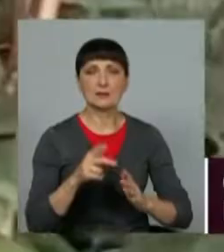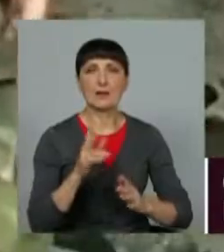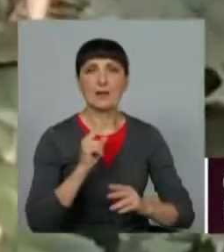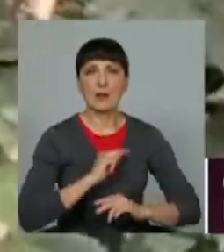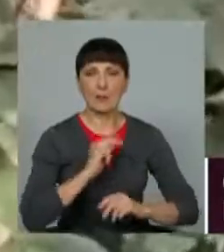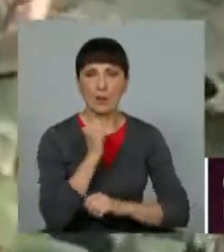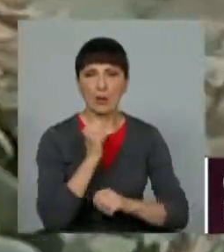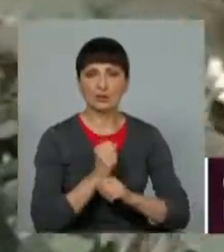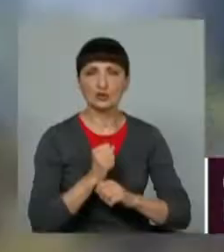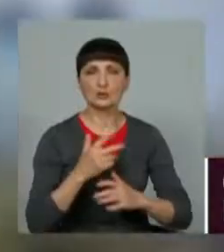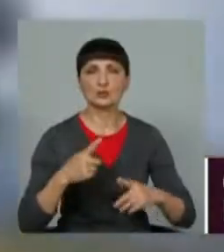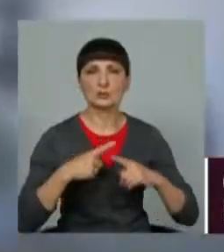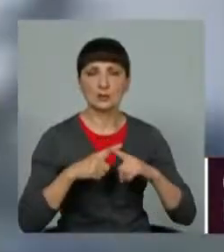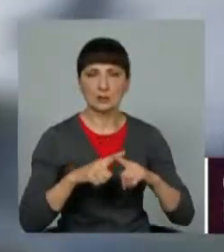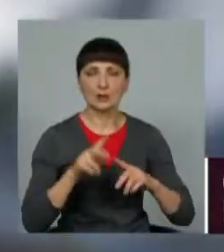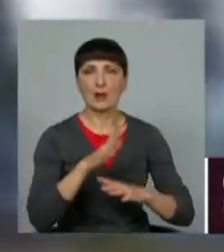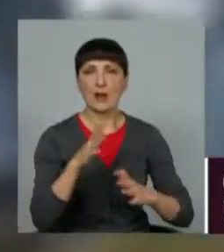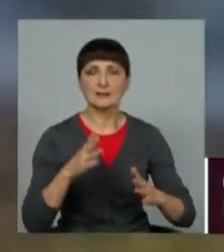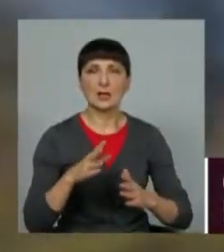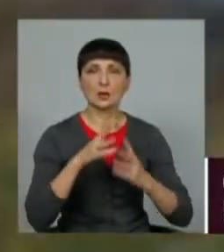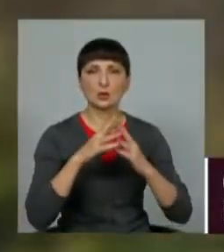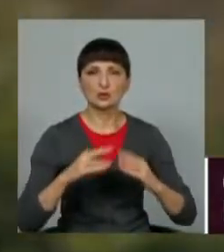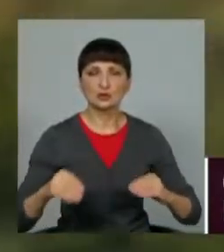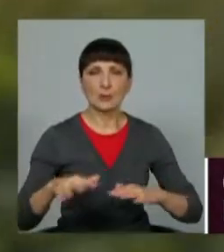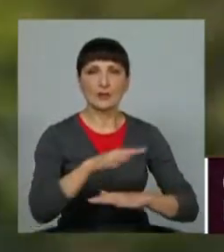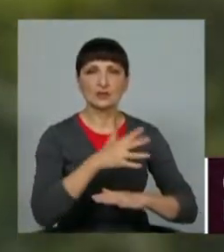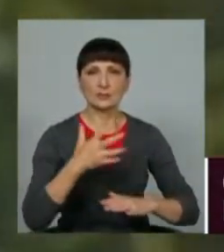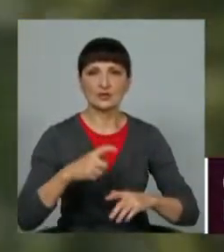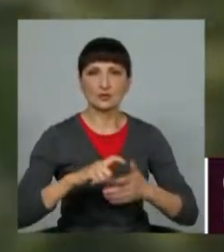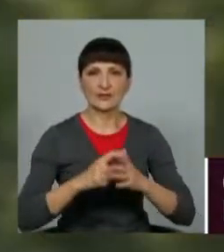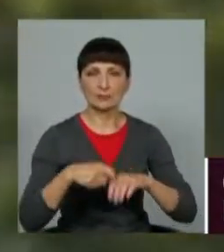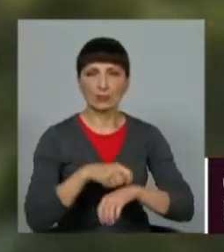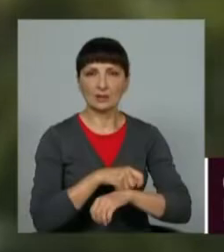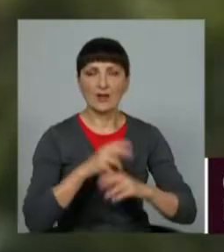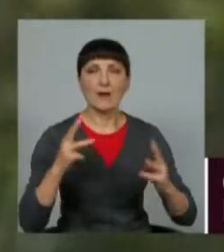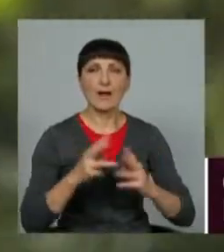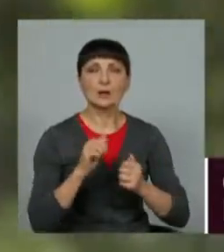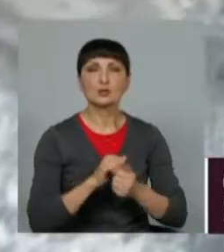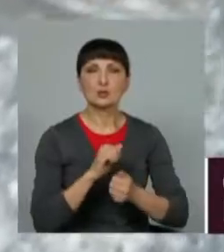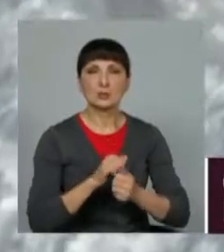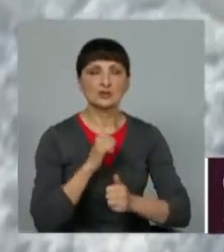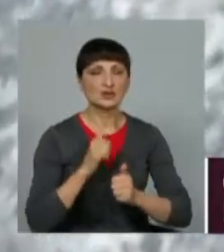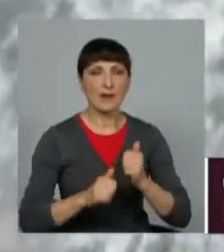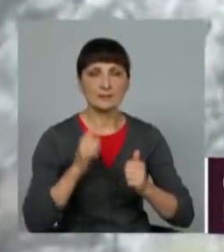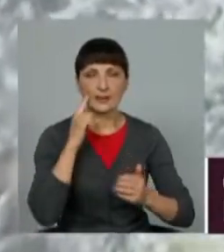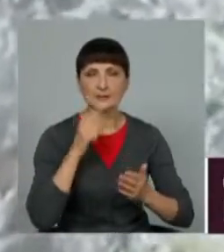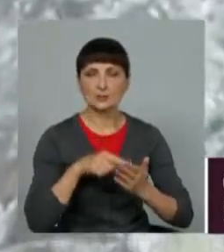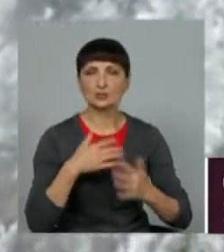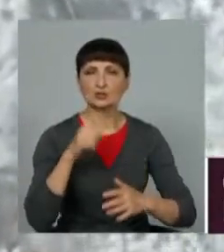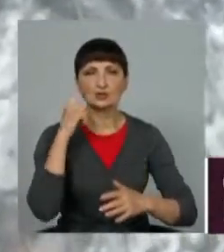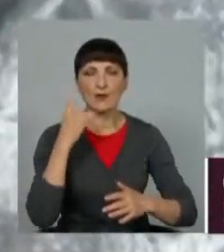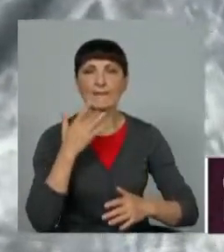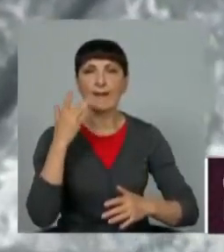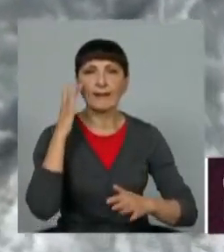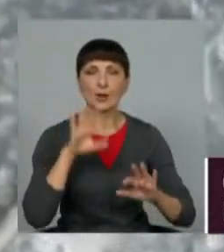9 единиц техники тушили пожар на площади 500 квадратных метров. Горение сухостоя особенно часто происходит в жаркие